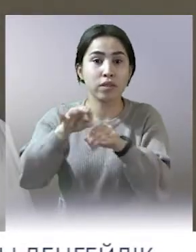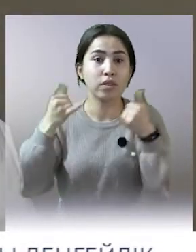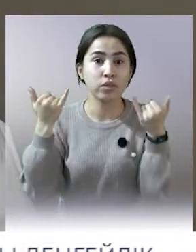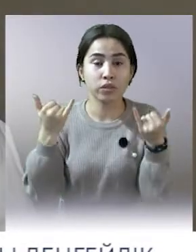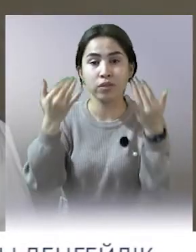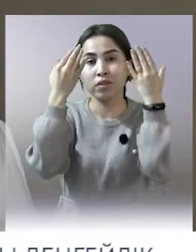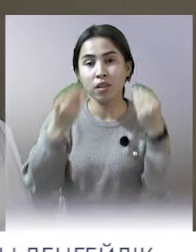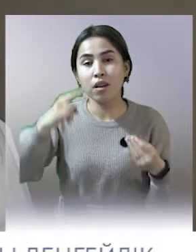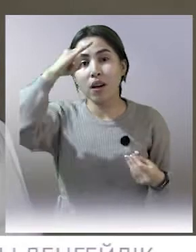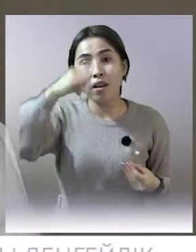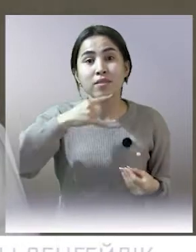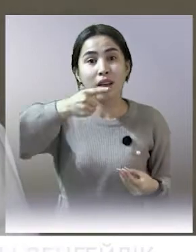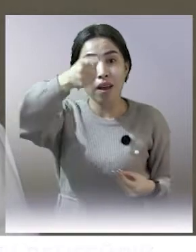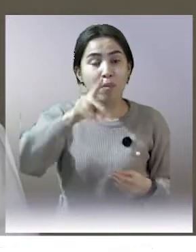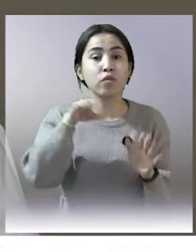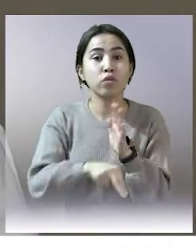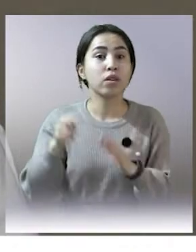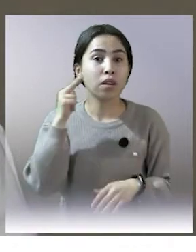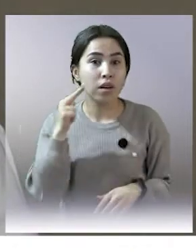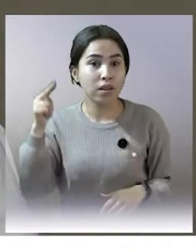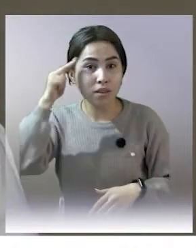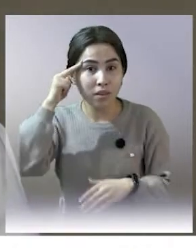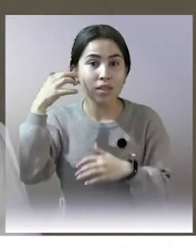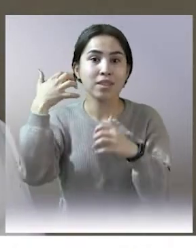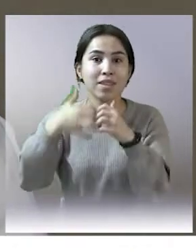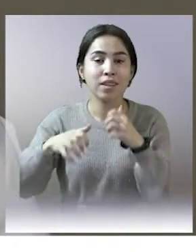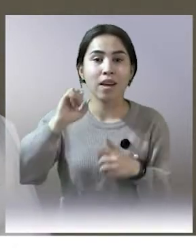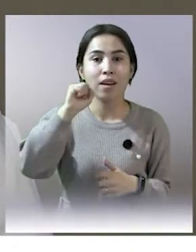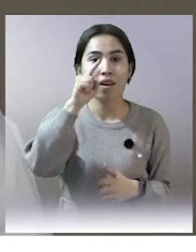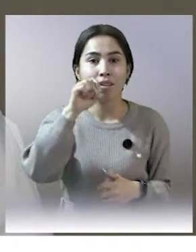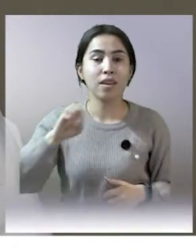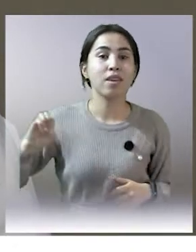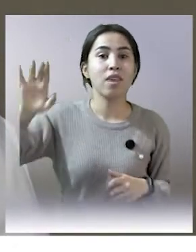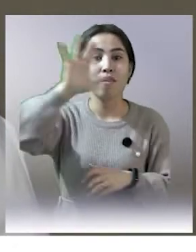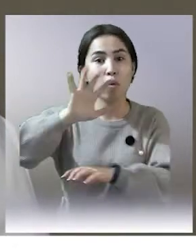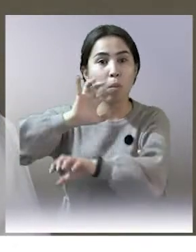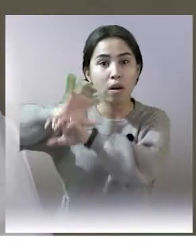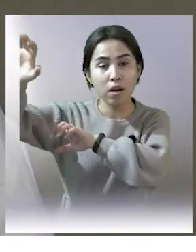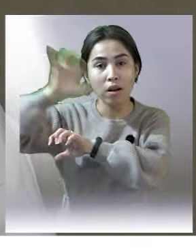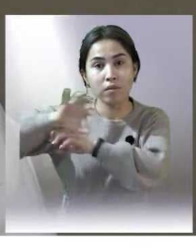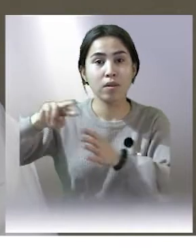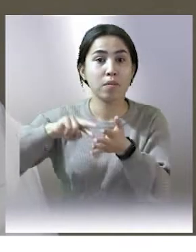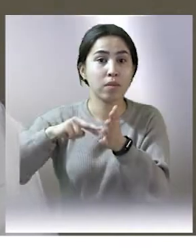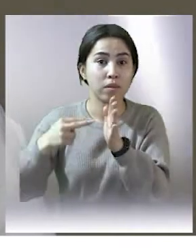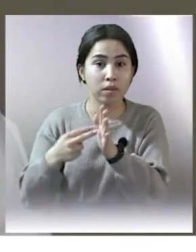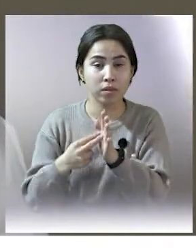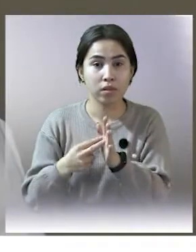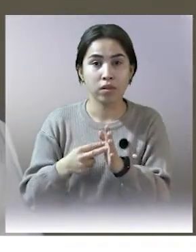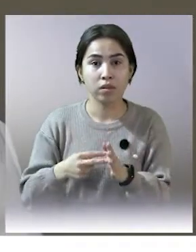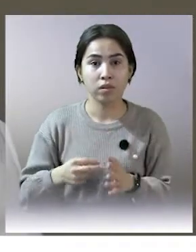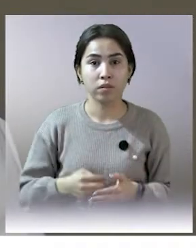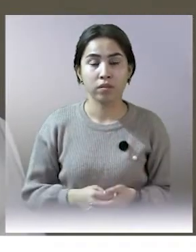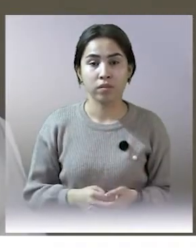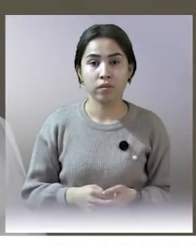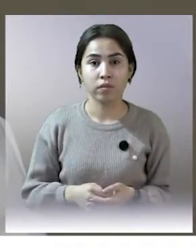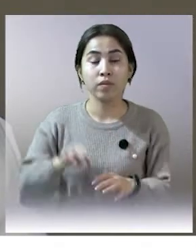қызметкерлерге ұсынатын негізгі қызметінің айқындығы туралы түсіндіріледі. Сонымен қатар осы іс-шара аясында екі күндік семинар